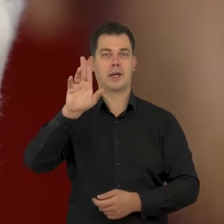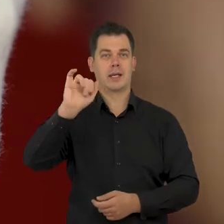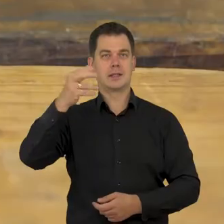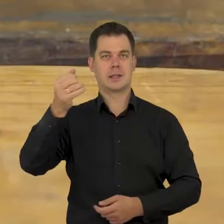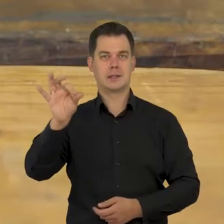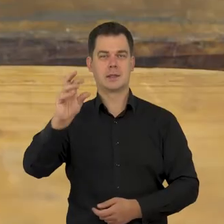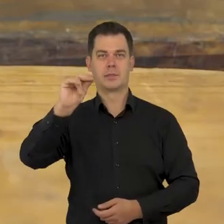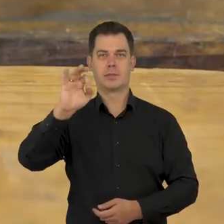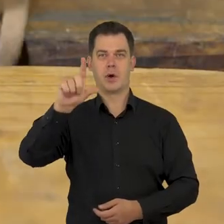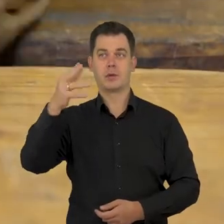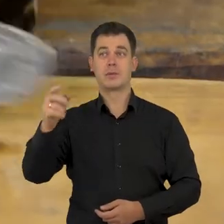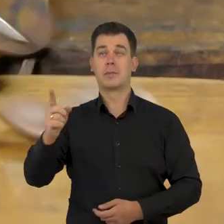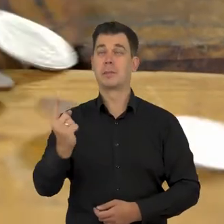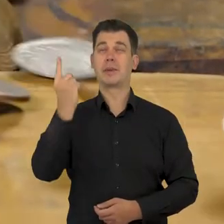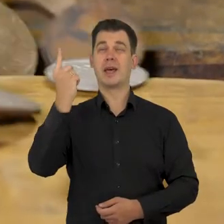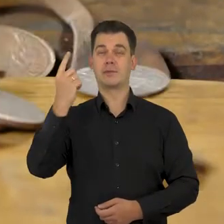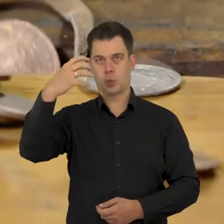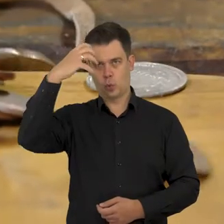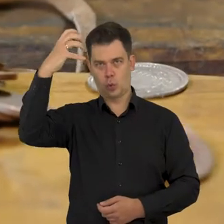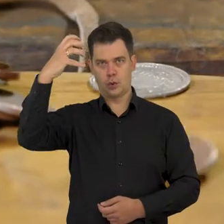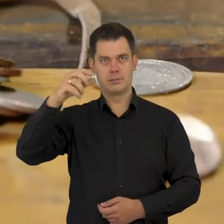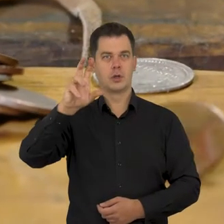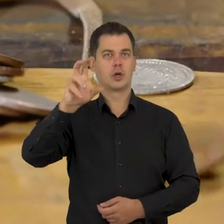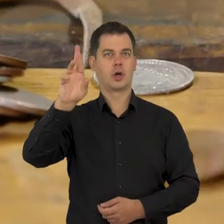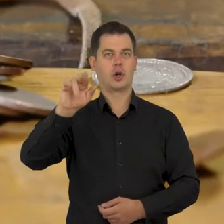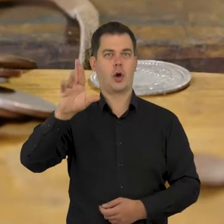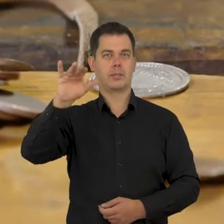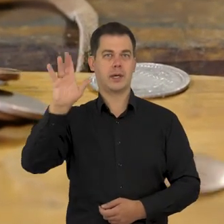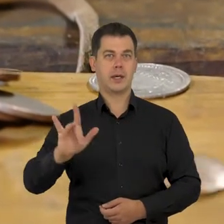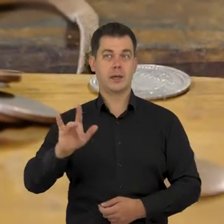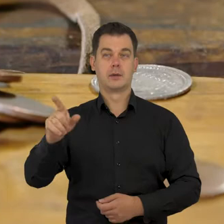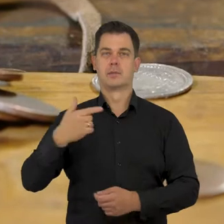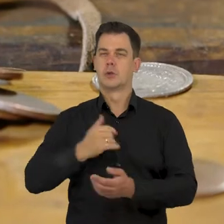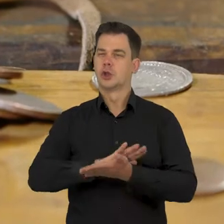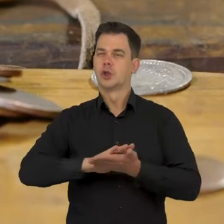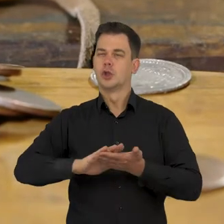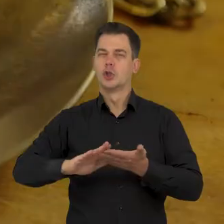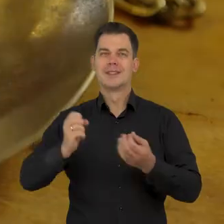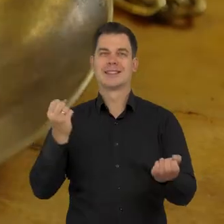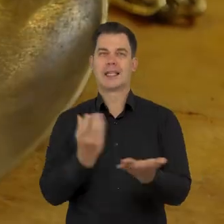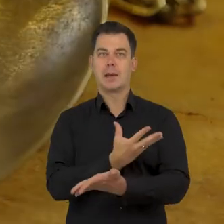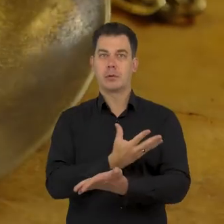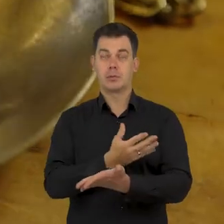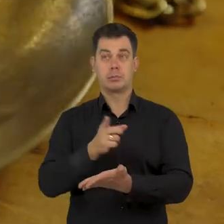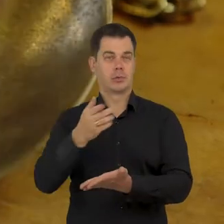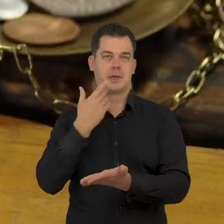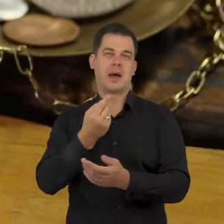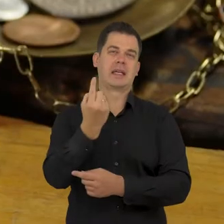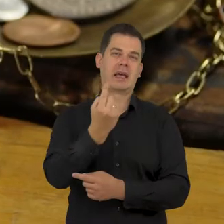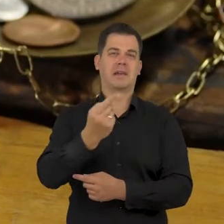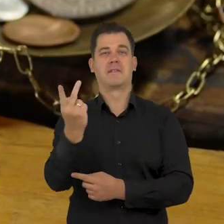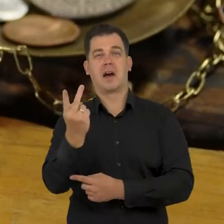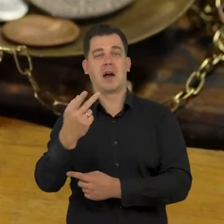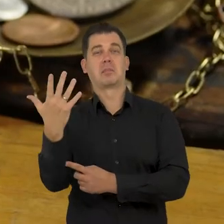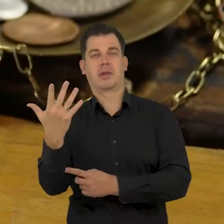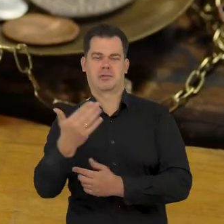Princes Polonie. Denary pierwszego polskiego koronowanego władcy Bolesława Chrobrego bito z czystego srebra. Monety nie miały